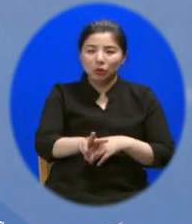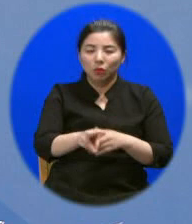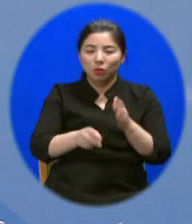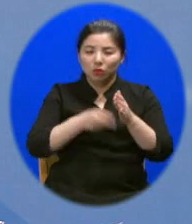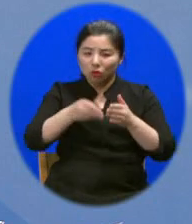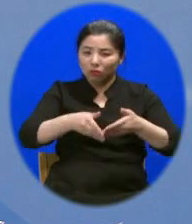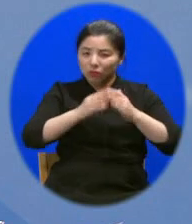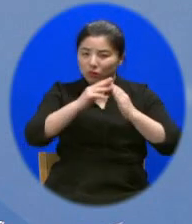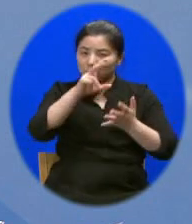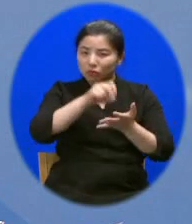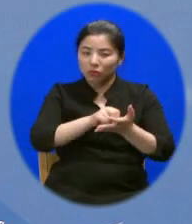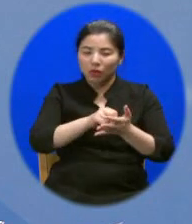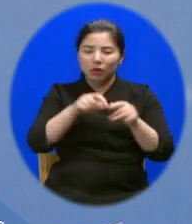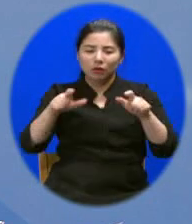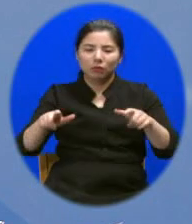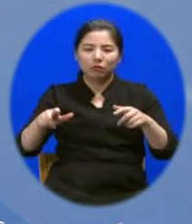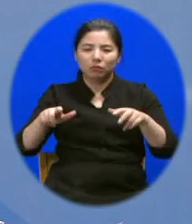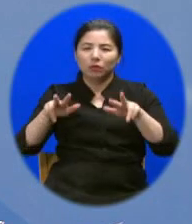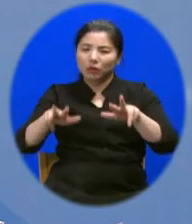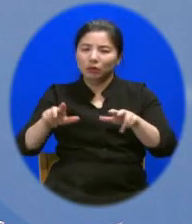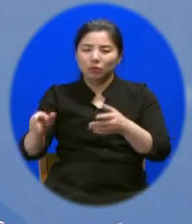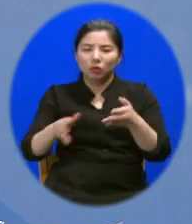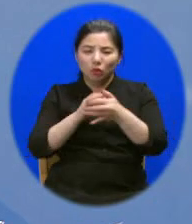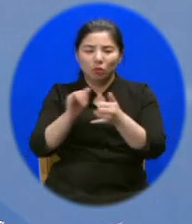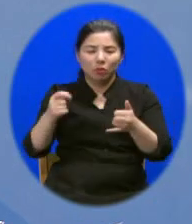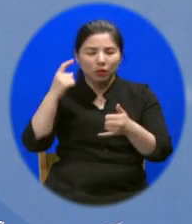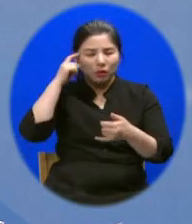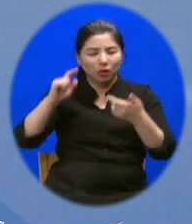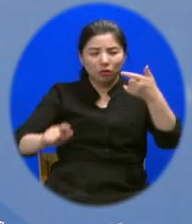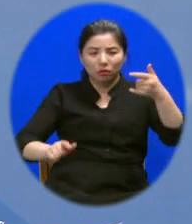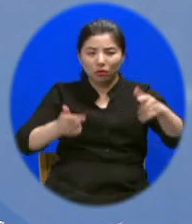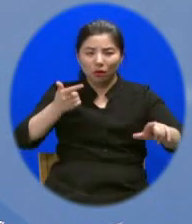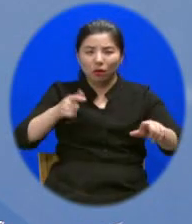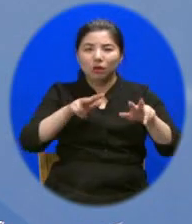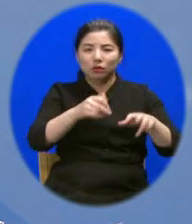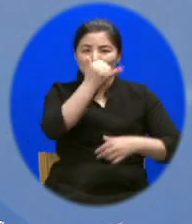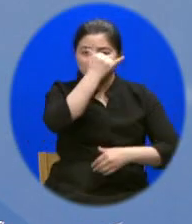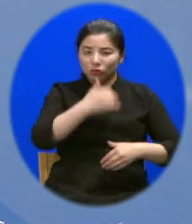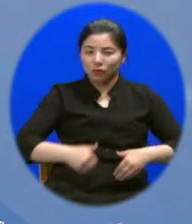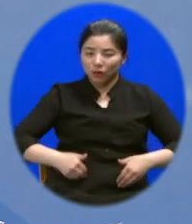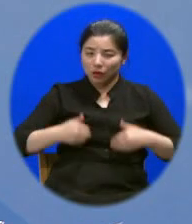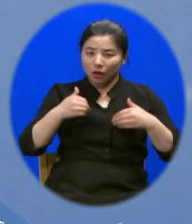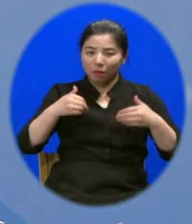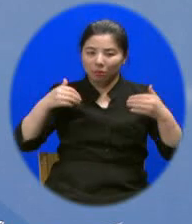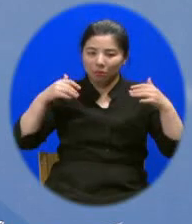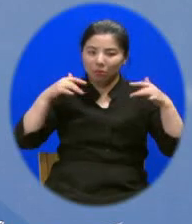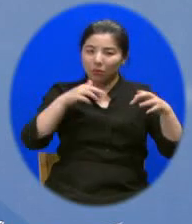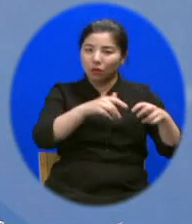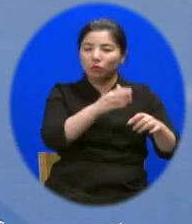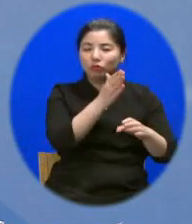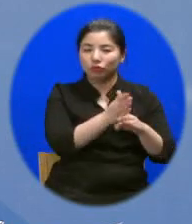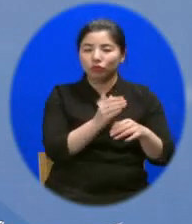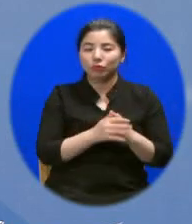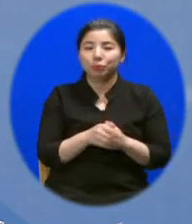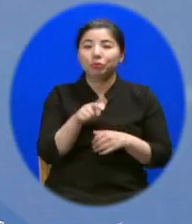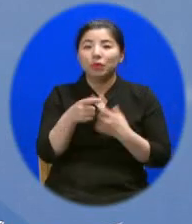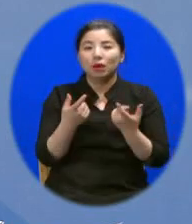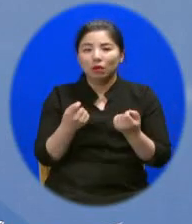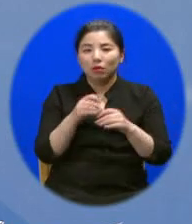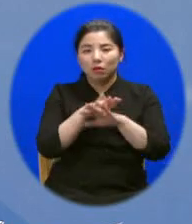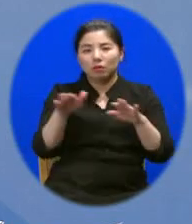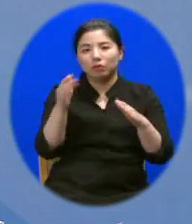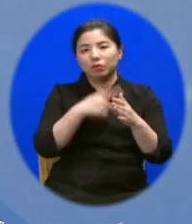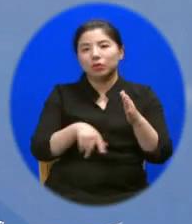설치 문제도 우리 도민들의 의사는 반하게 지금 충남의 몰려가고 있습니다 이와 같은 것을